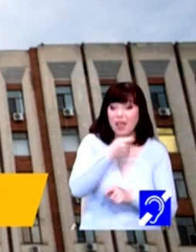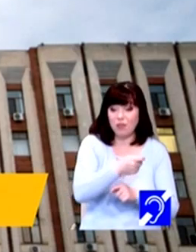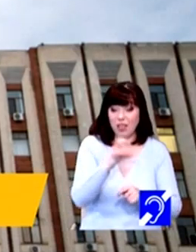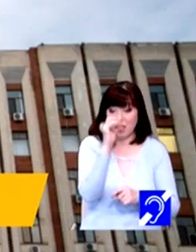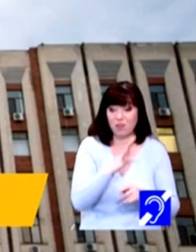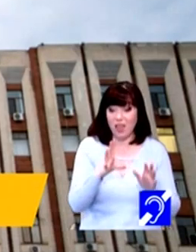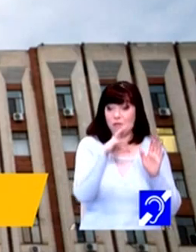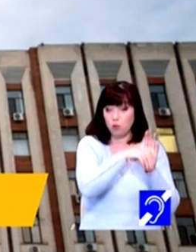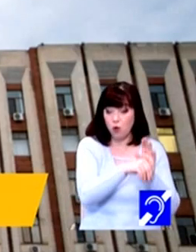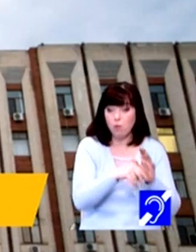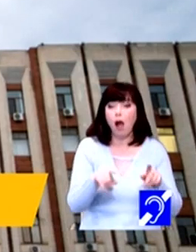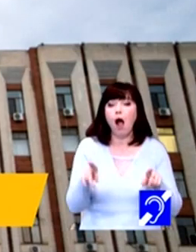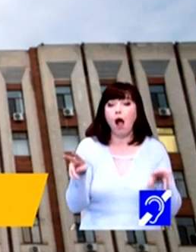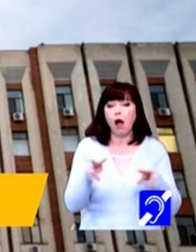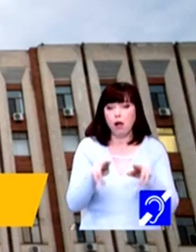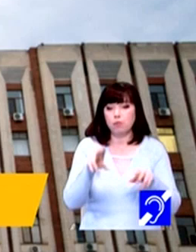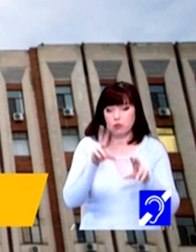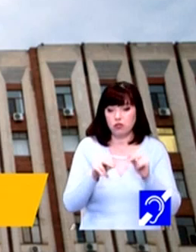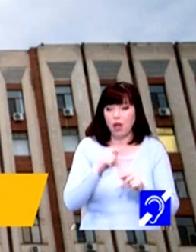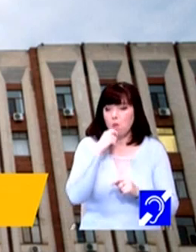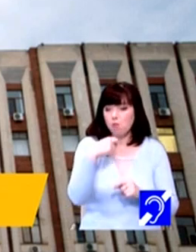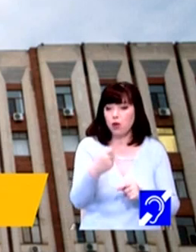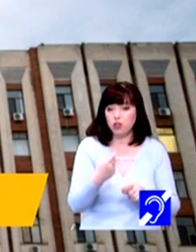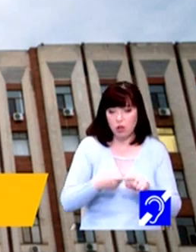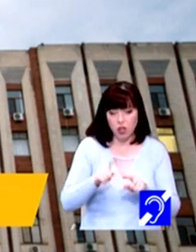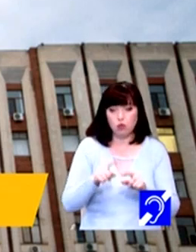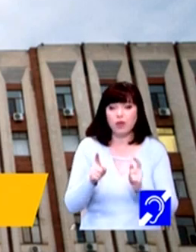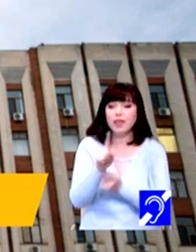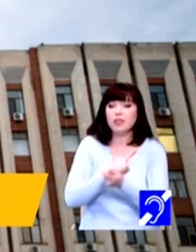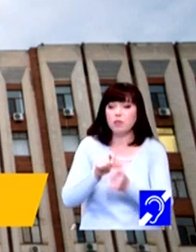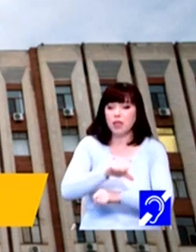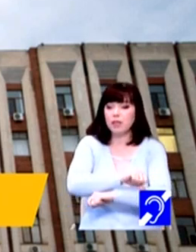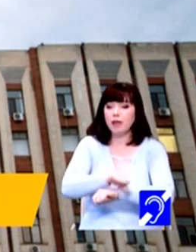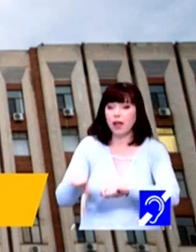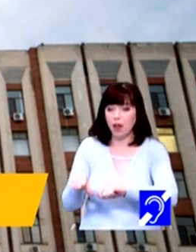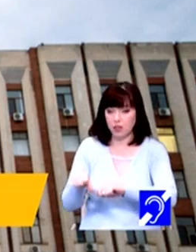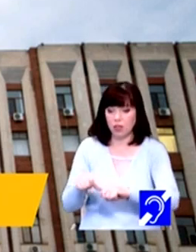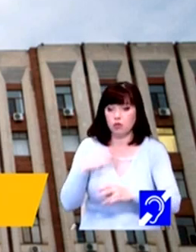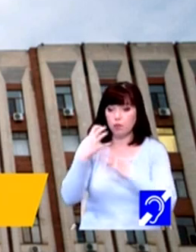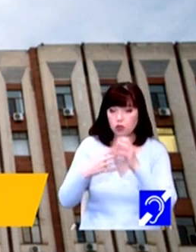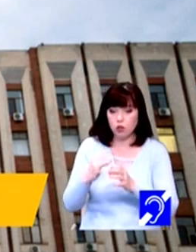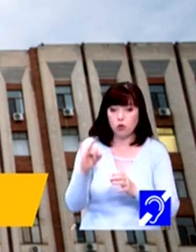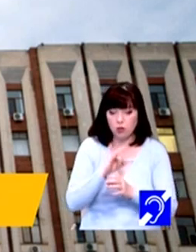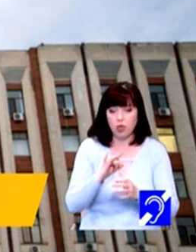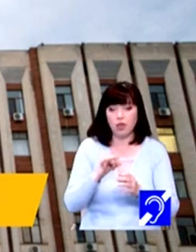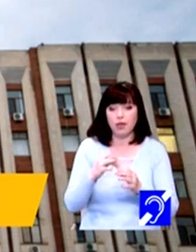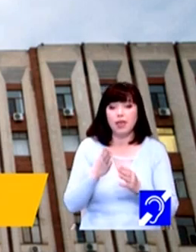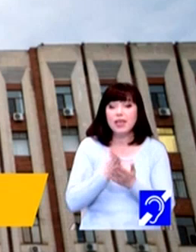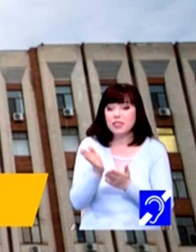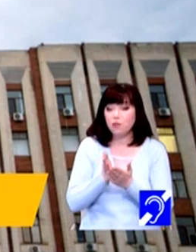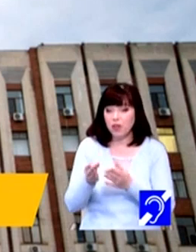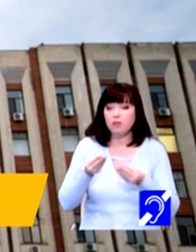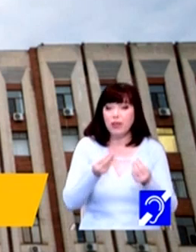la Uniunea Europeană ca o decizie geopolitică care duce la schimbarea granițelor internaționale și a sferelor de influență în